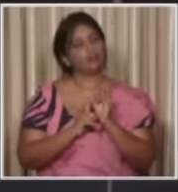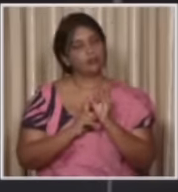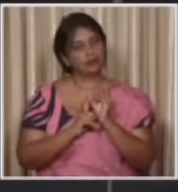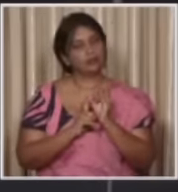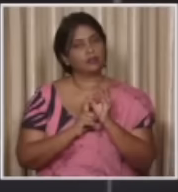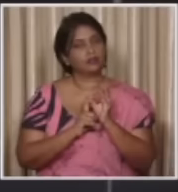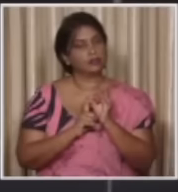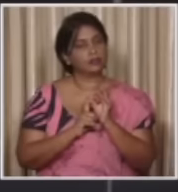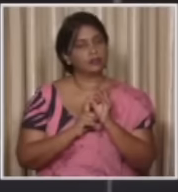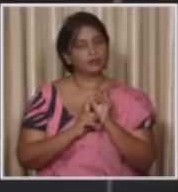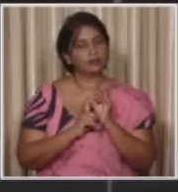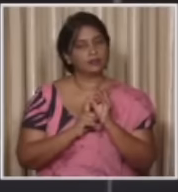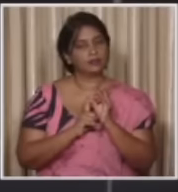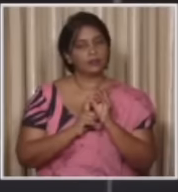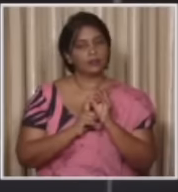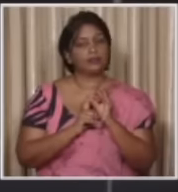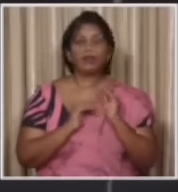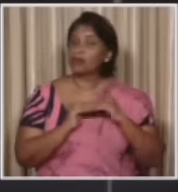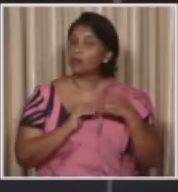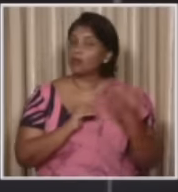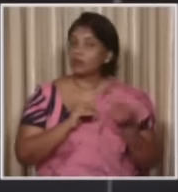හරි. ඊට පස්සේ මොකද වුනේ?